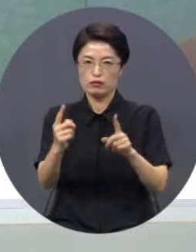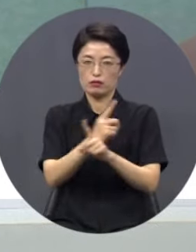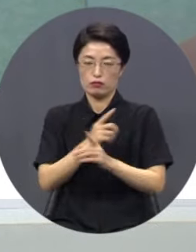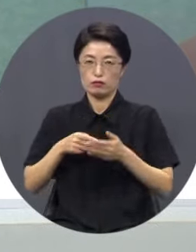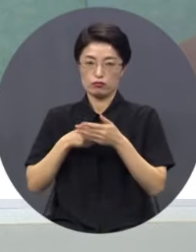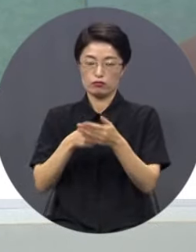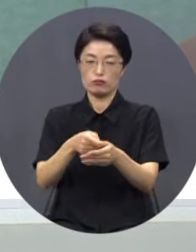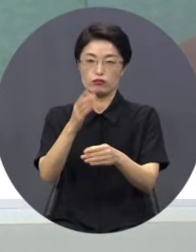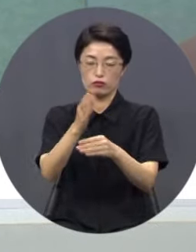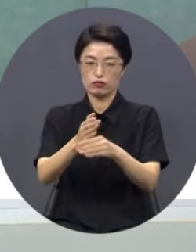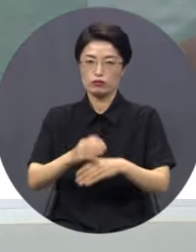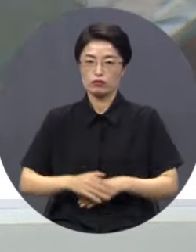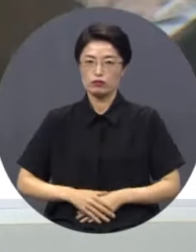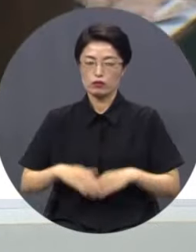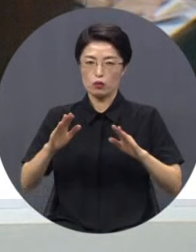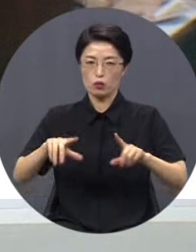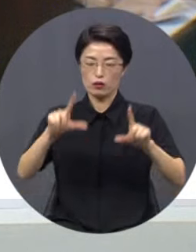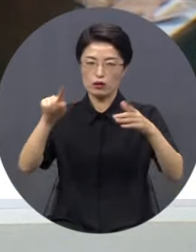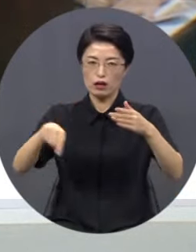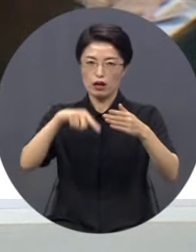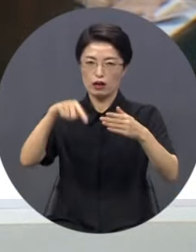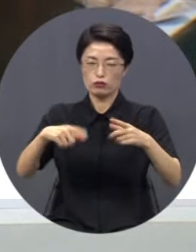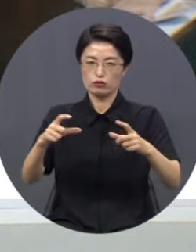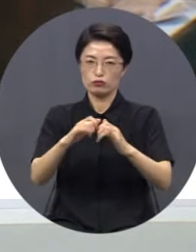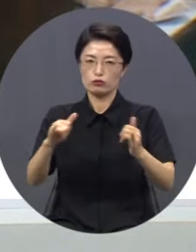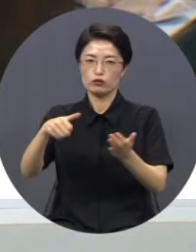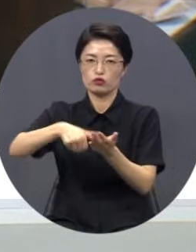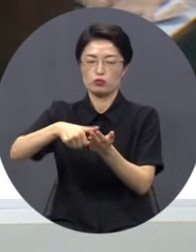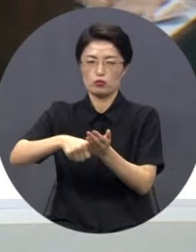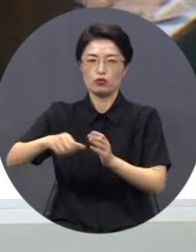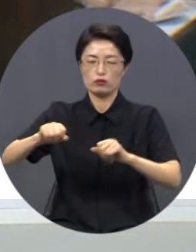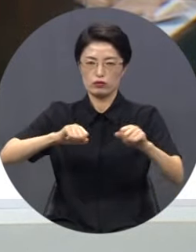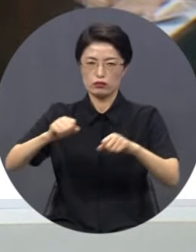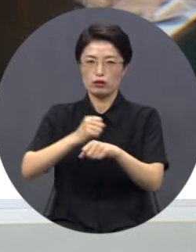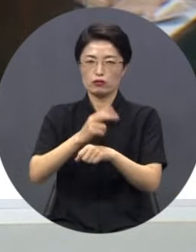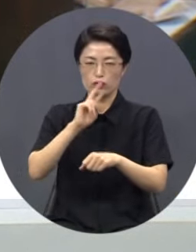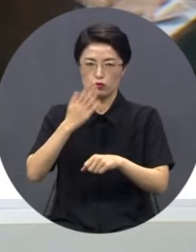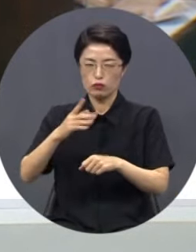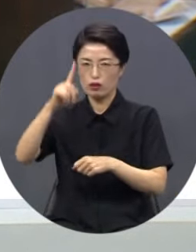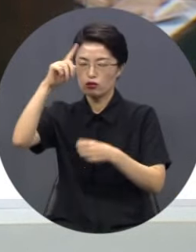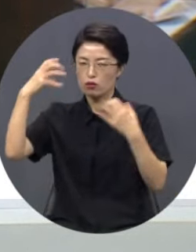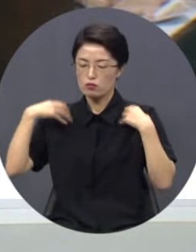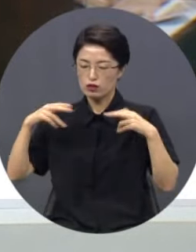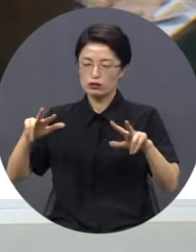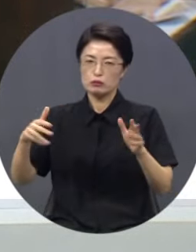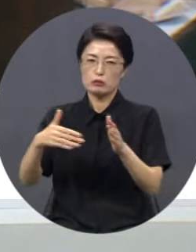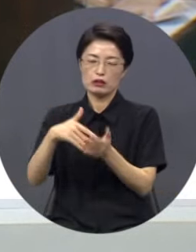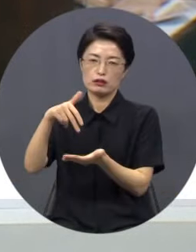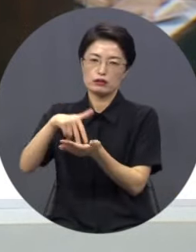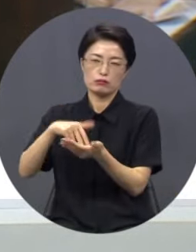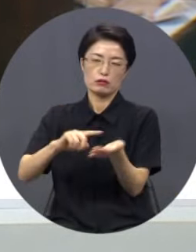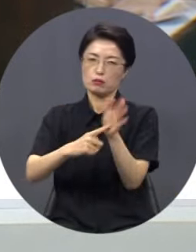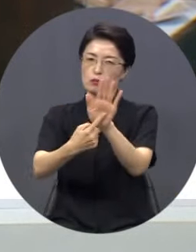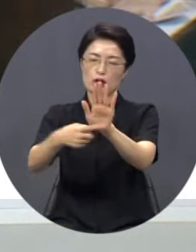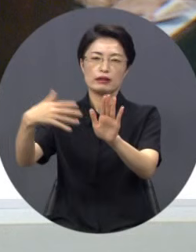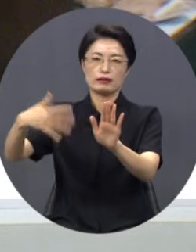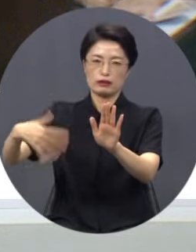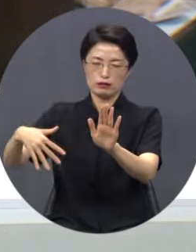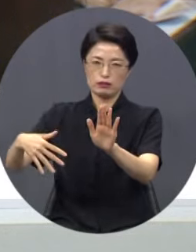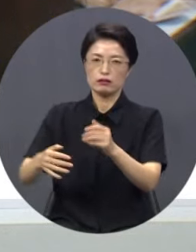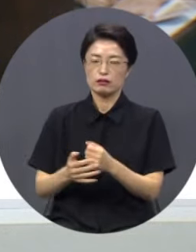추진하고 있는데요 올해 안에는 주민 투표를 해야 하는데 정부가 아직까지 명확한 입장을 밝히지 않고 있는